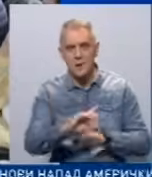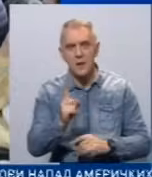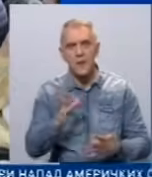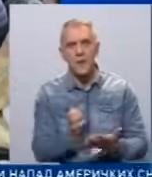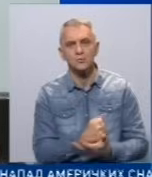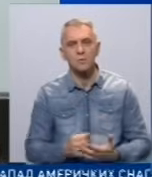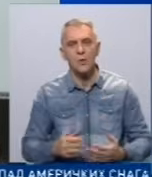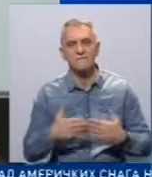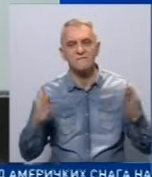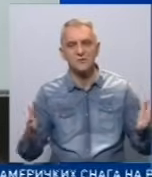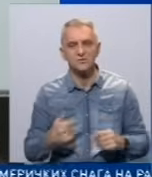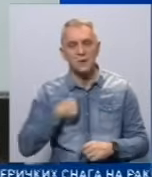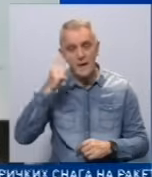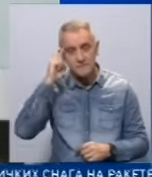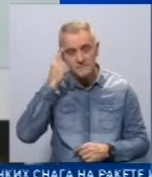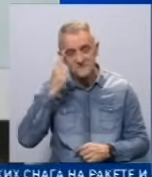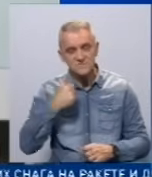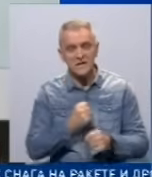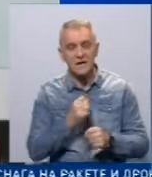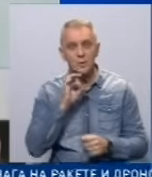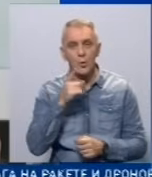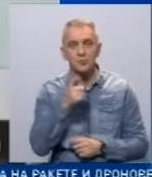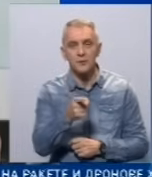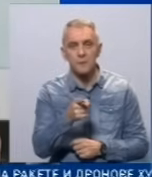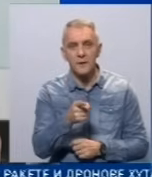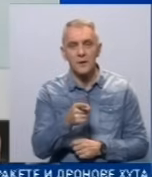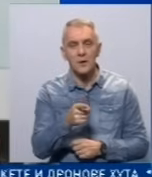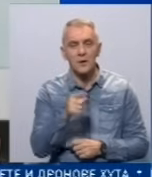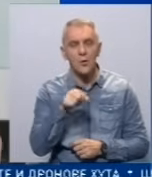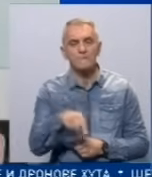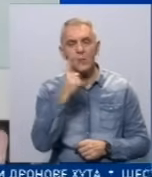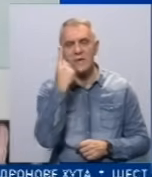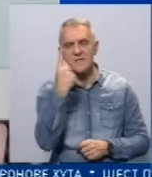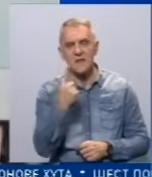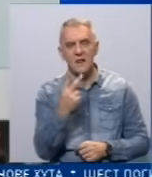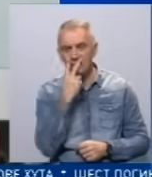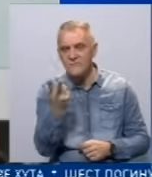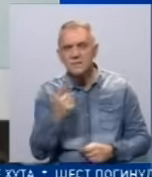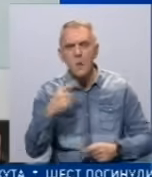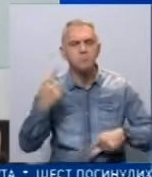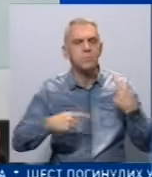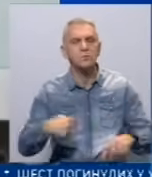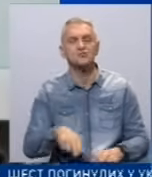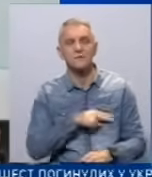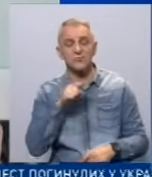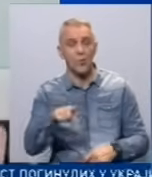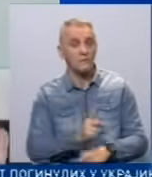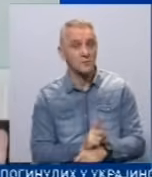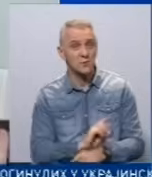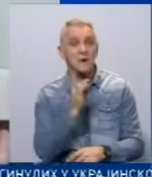potrebnu većinu. Smatrao sam da se radi o tome da je ovo jedan vid političke odgovornosti i da u ovom trenutku kad